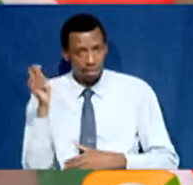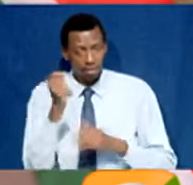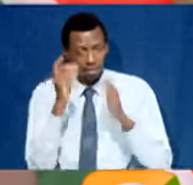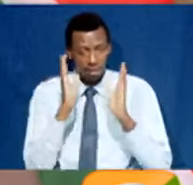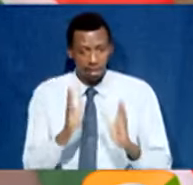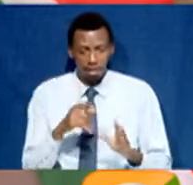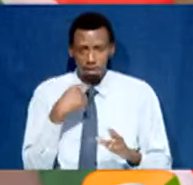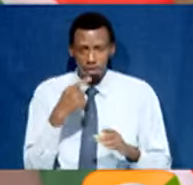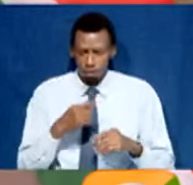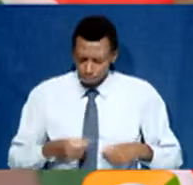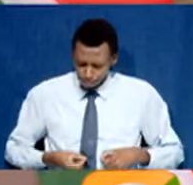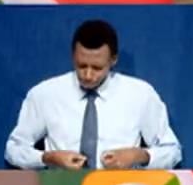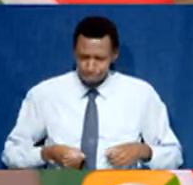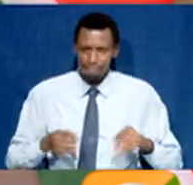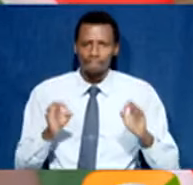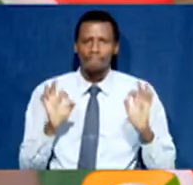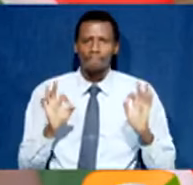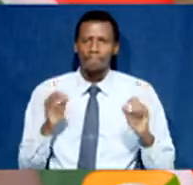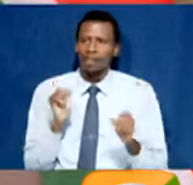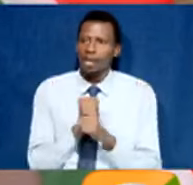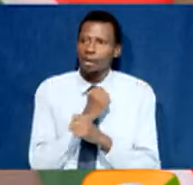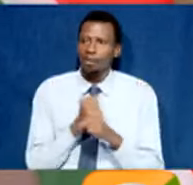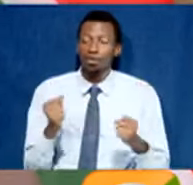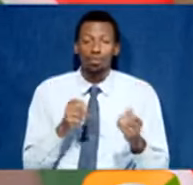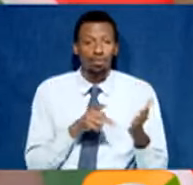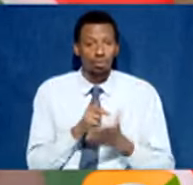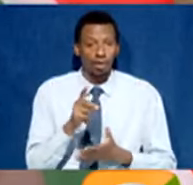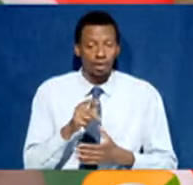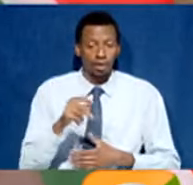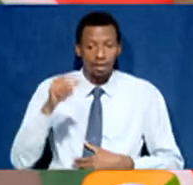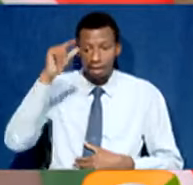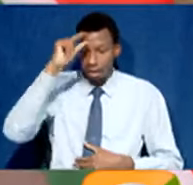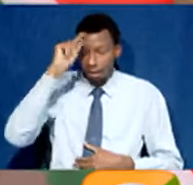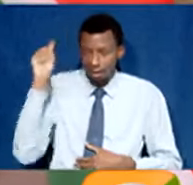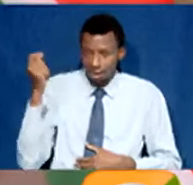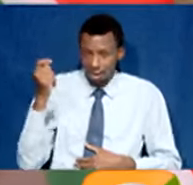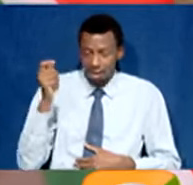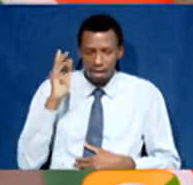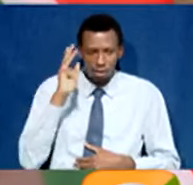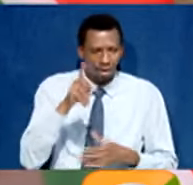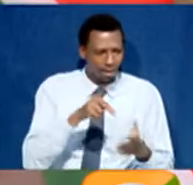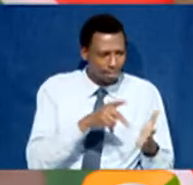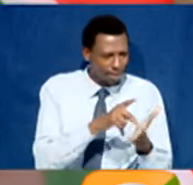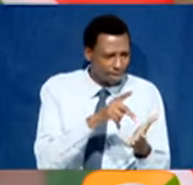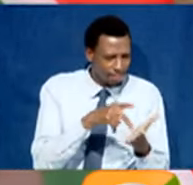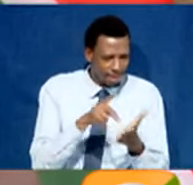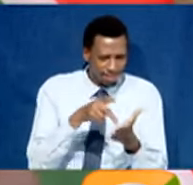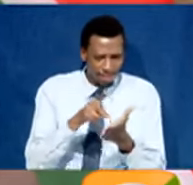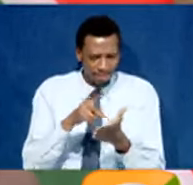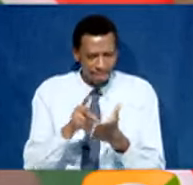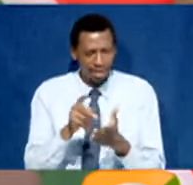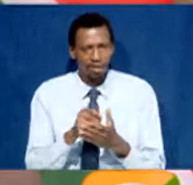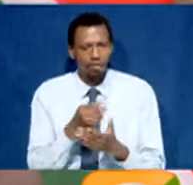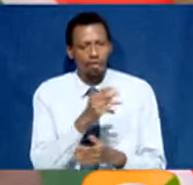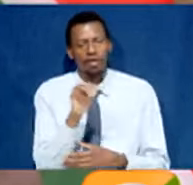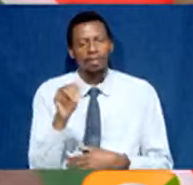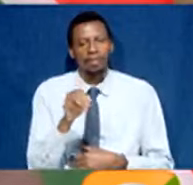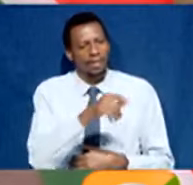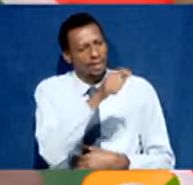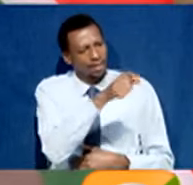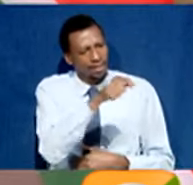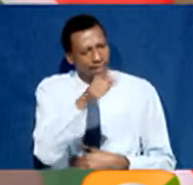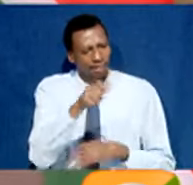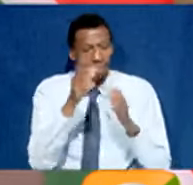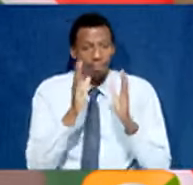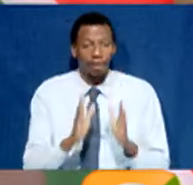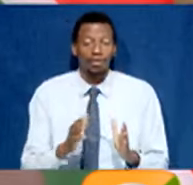hawawezi kulipa, serikali ya Kenya tutawalipia. Kila mtu atakuwa na bima ya afya. Uko